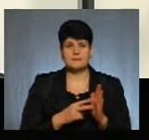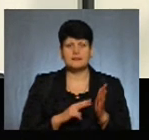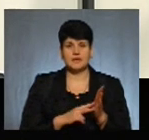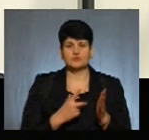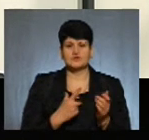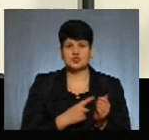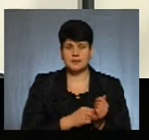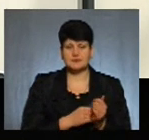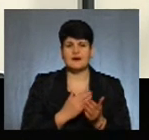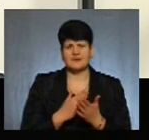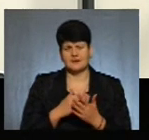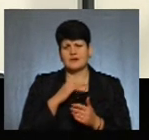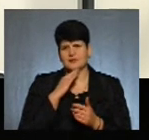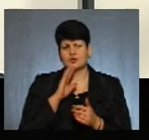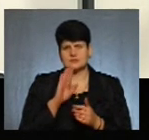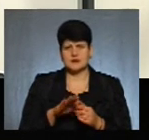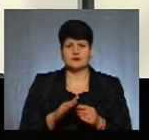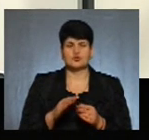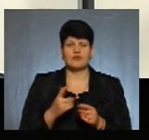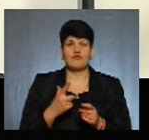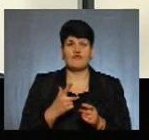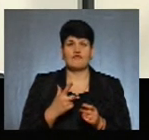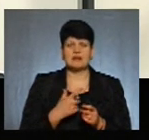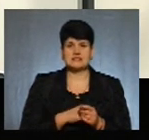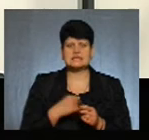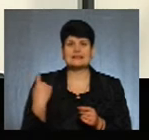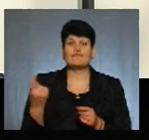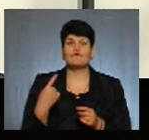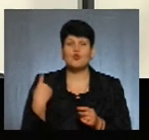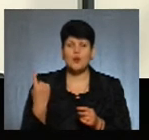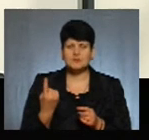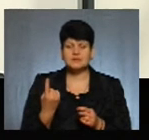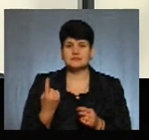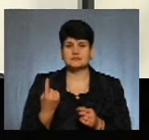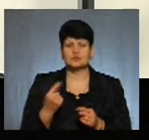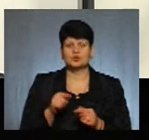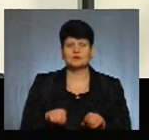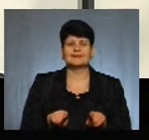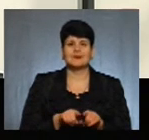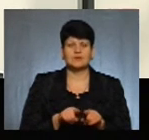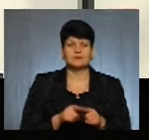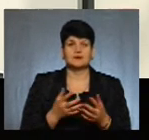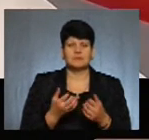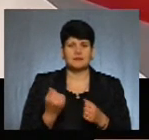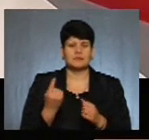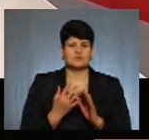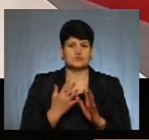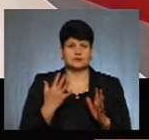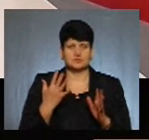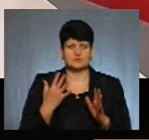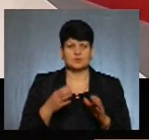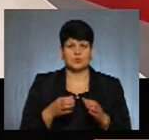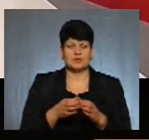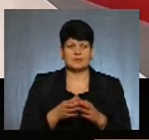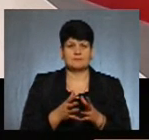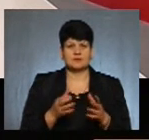Планові щеплення, так. Але є достатньо вакцини в області. Ну, тут теж береться, перш за все, контингенти